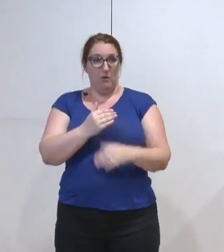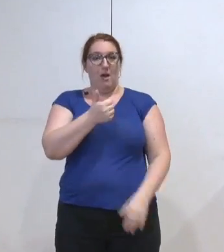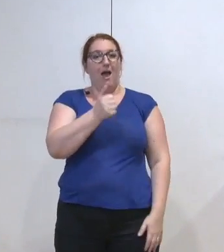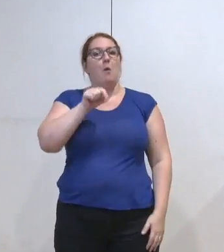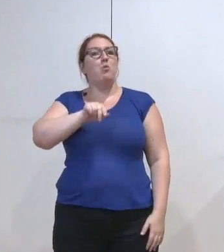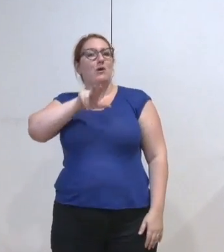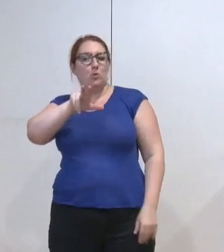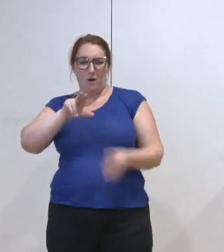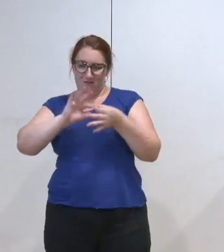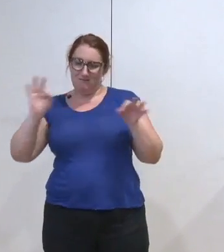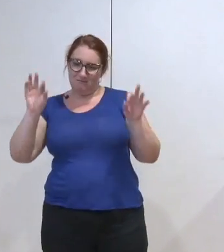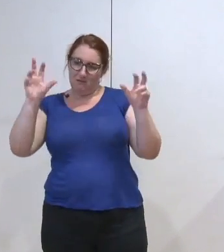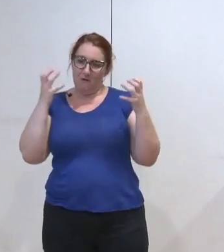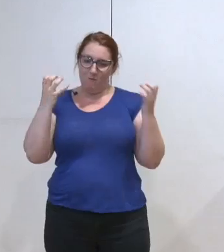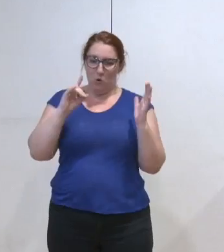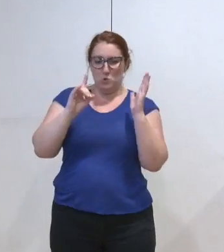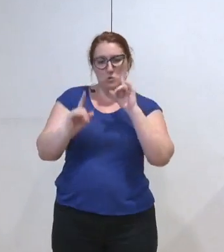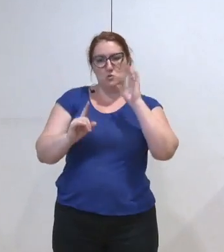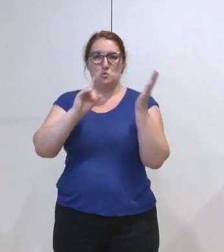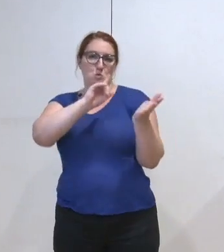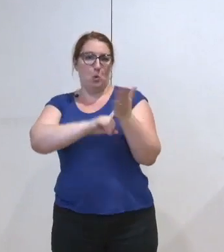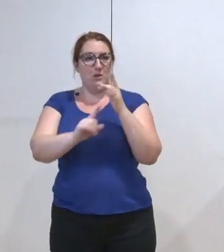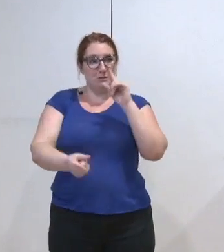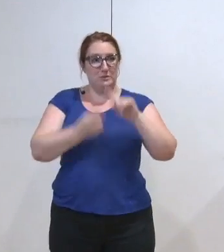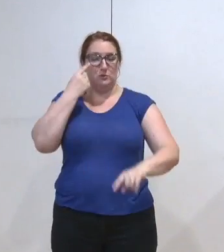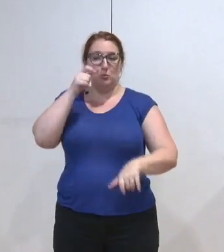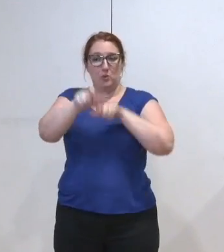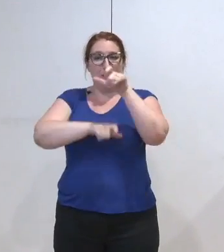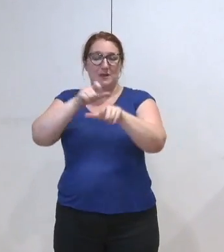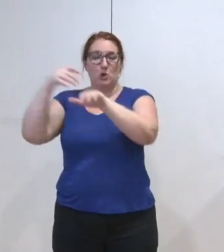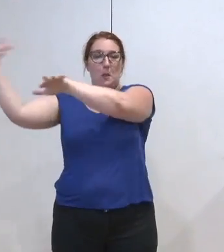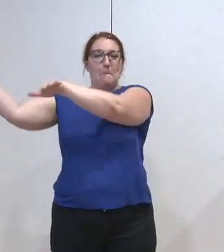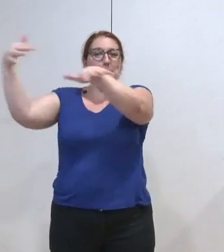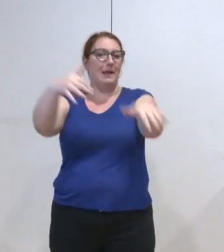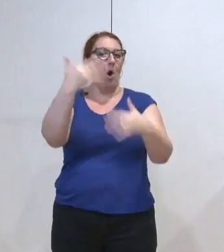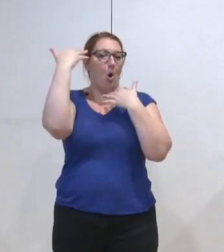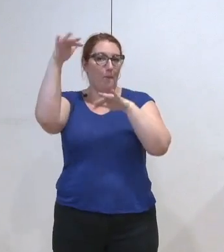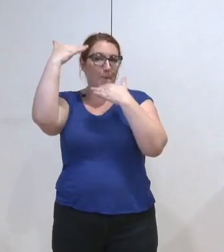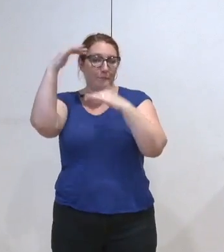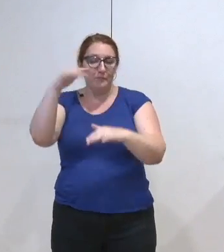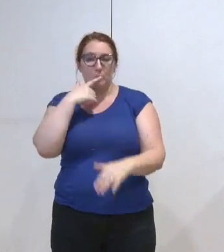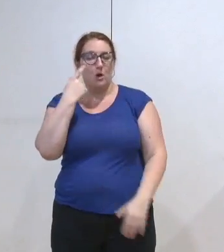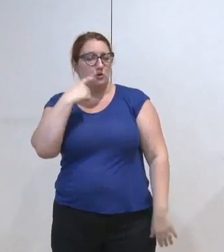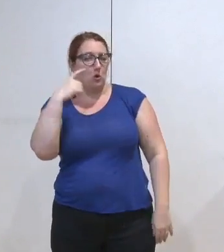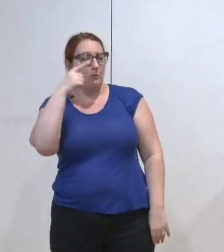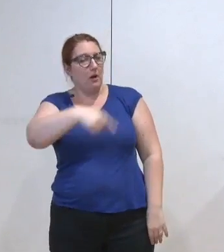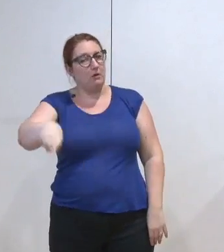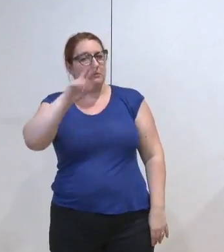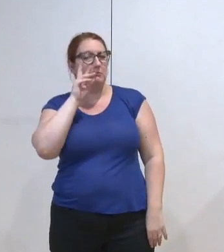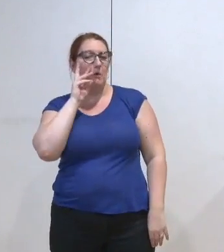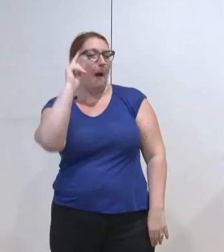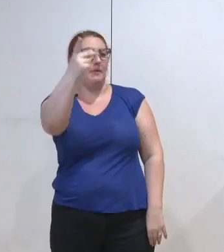créer des droits particuliers pour les nombreux migrants je note votre habitude à vouloir